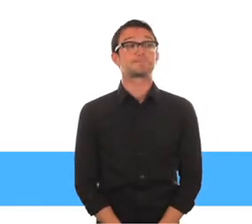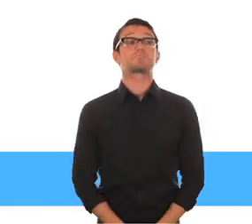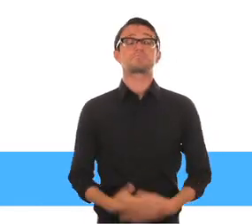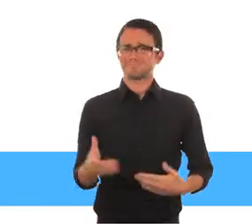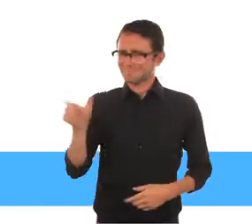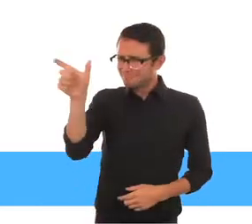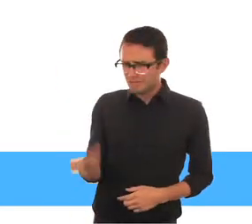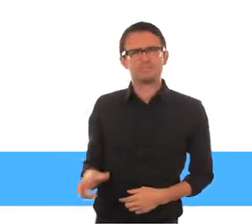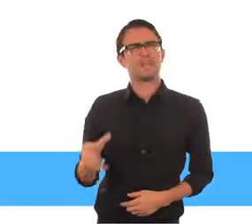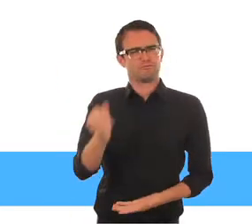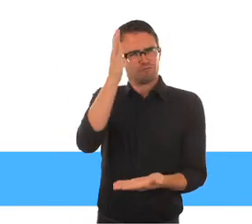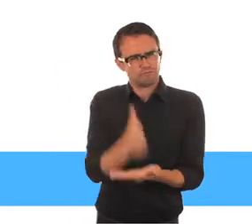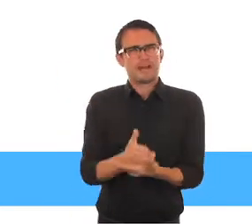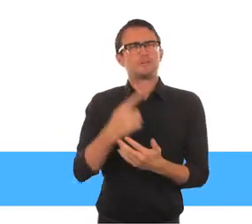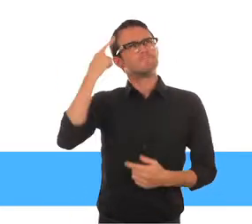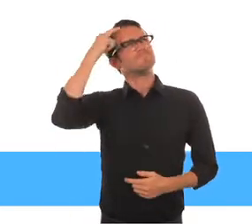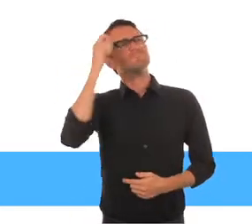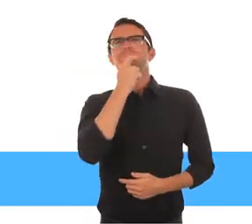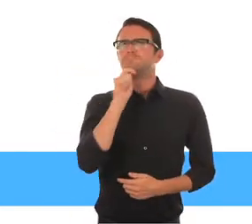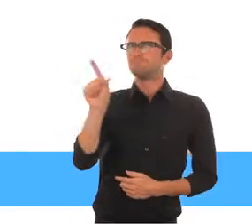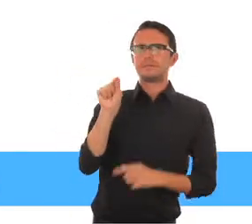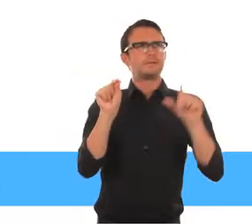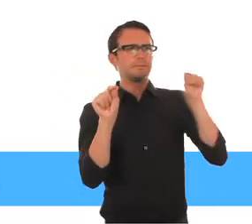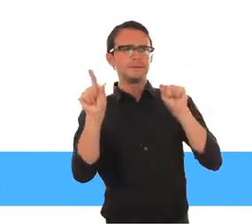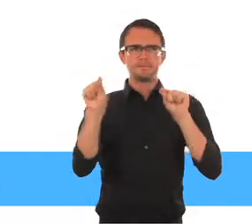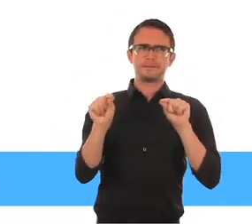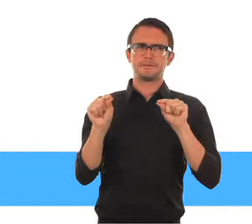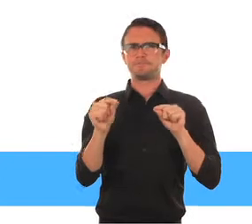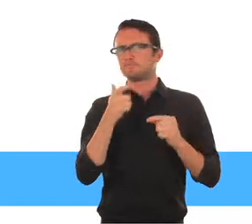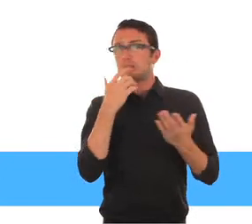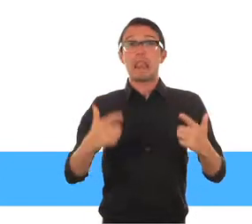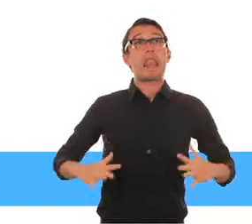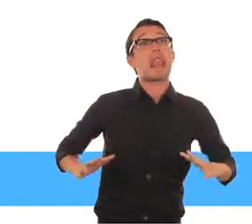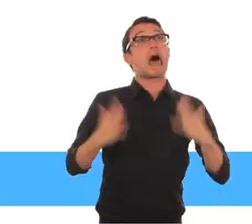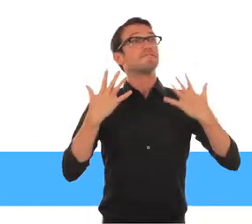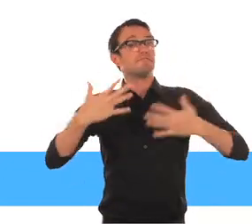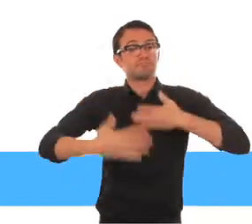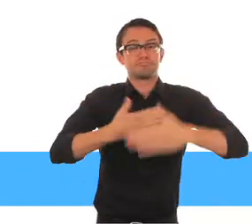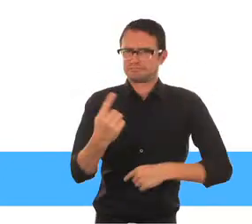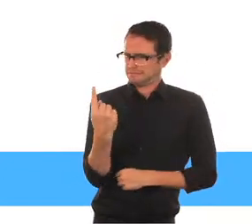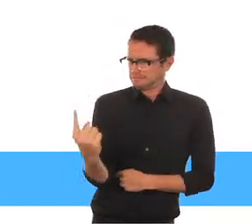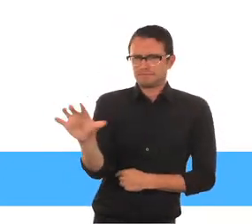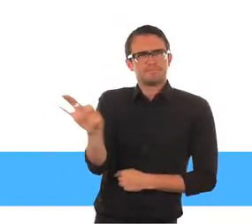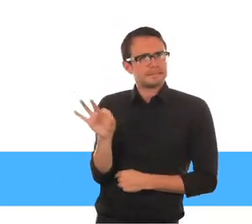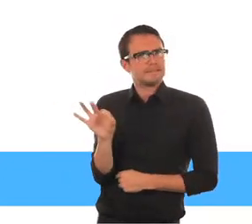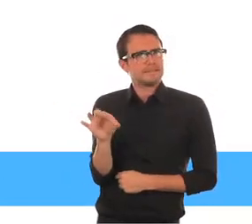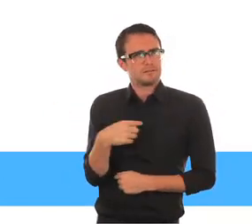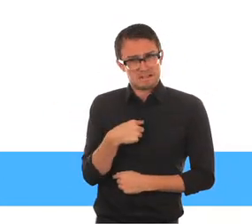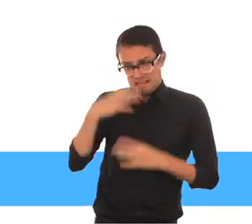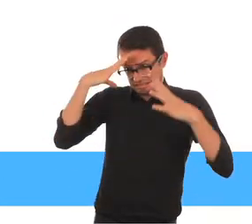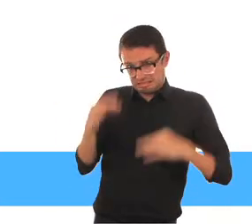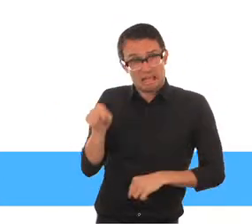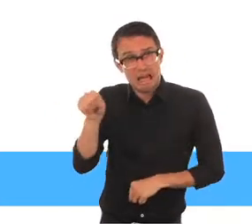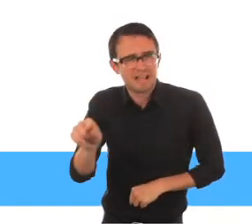Quand les personnes ont une mobilité limitée, il peut sembler plus facile ou plus rapide de décider et de faire les choses à leur place.